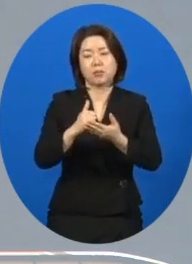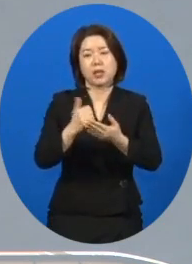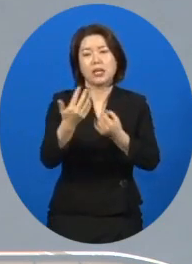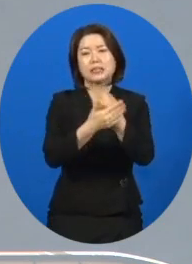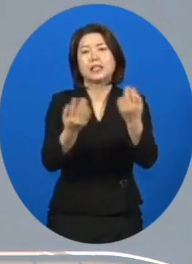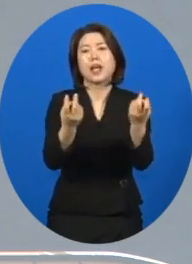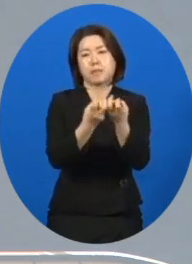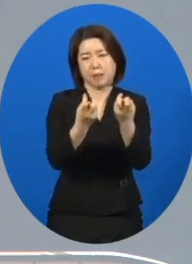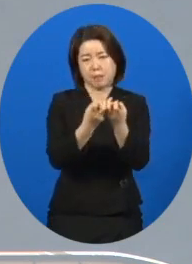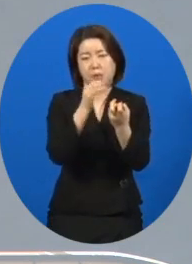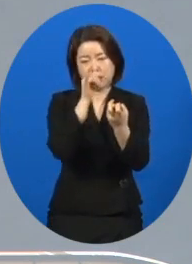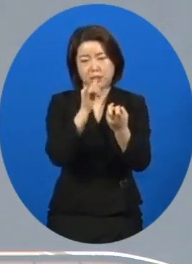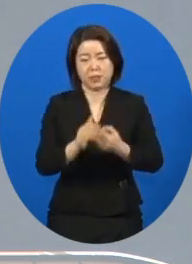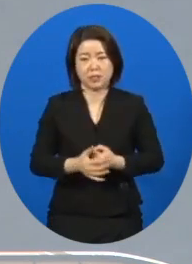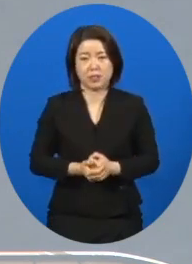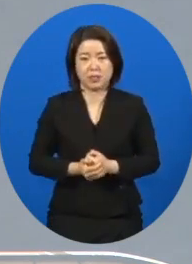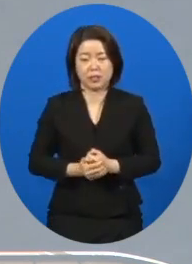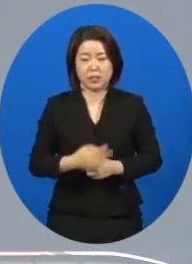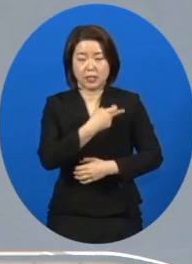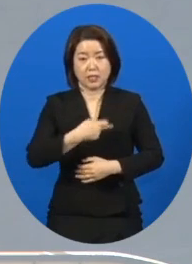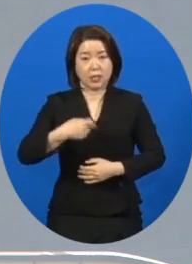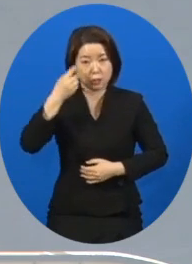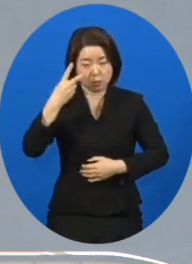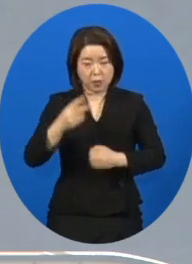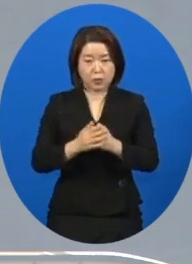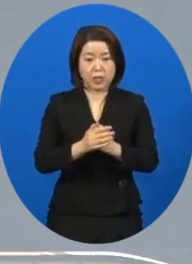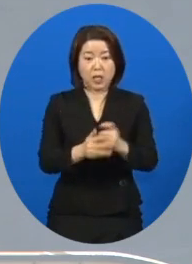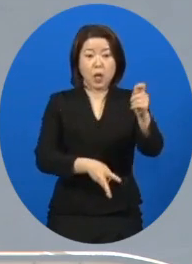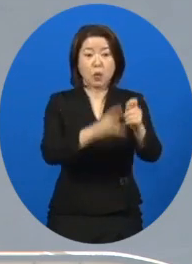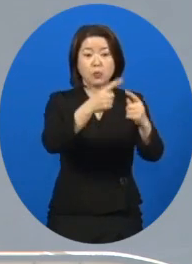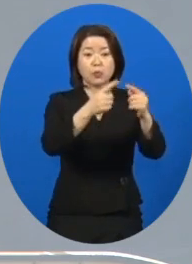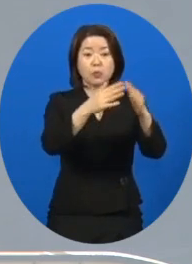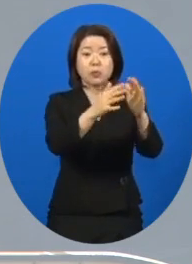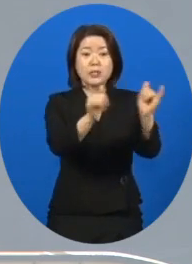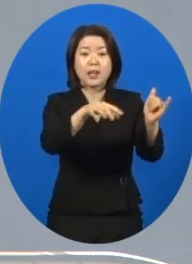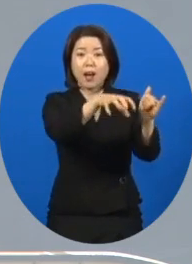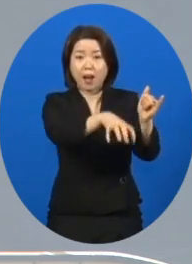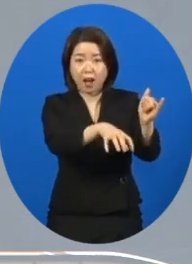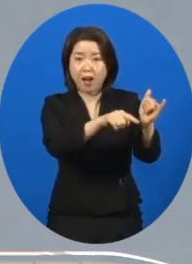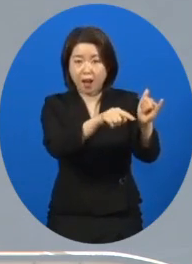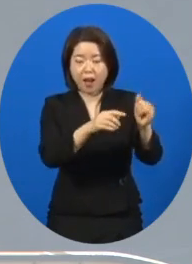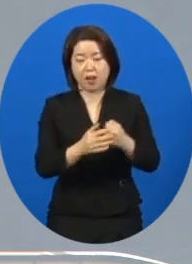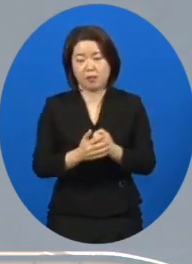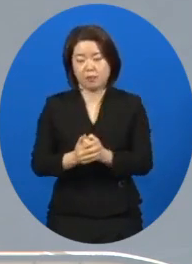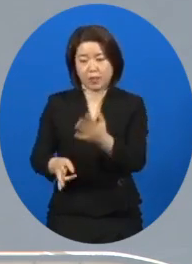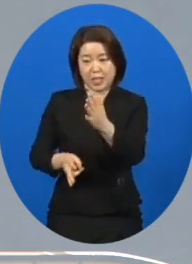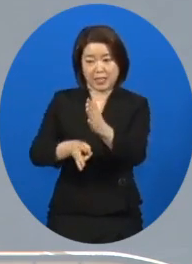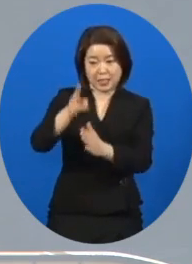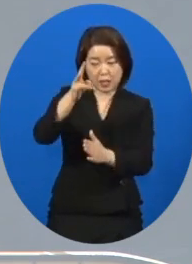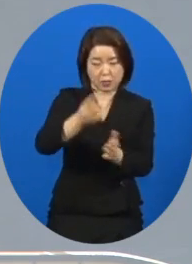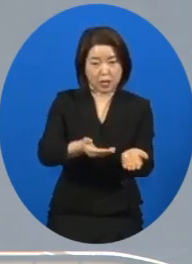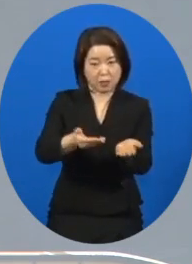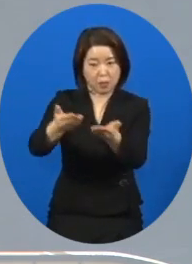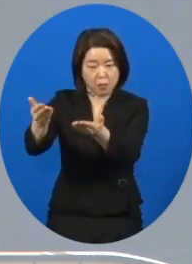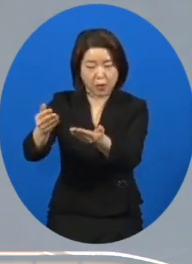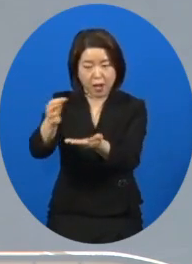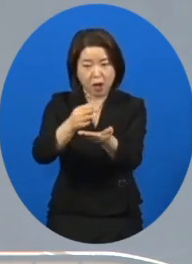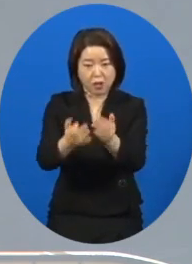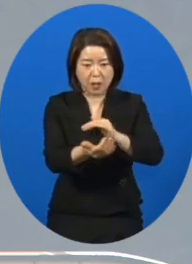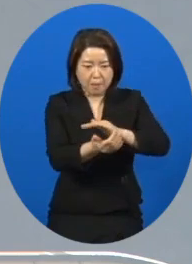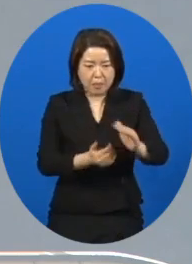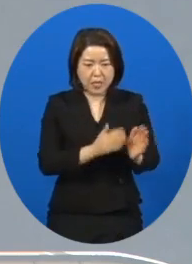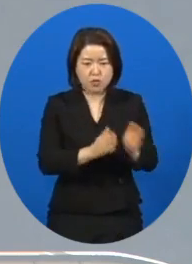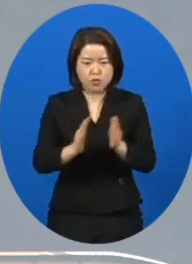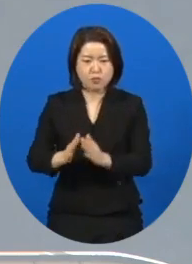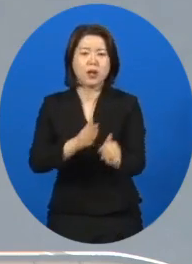방편입니다. 사도 바울이 고린도 교회 교인들에게 예루살렘에 보낼 헌금을 미리 준비하라고